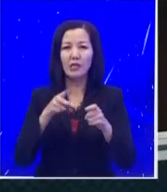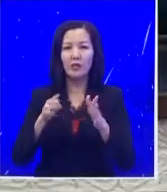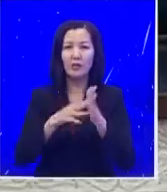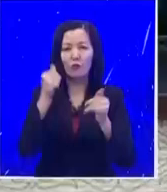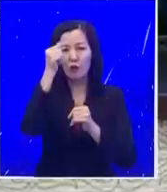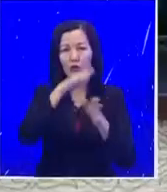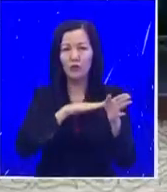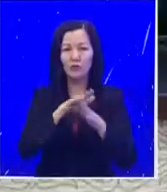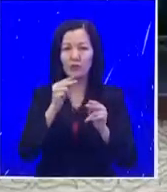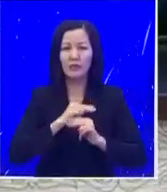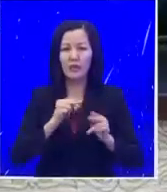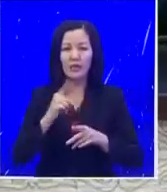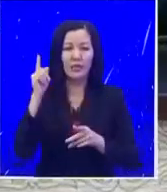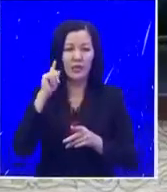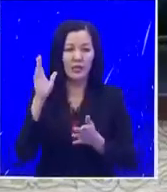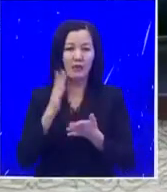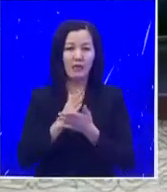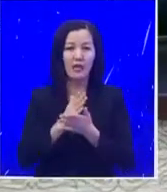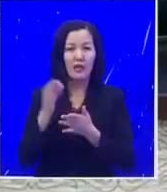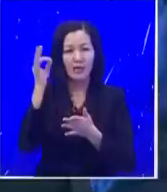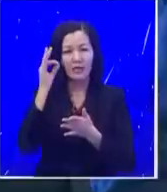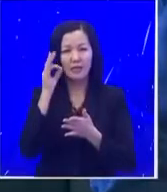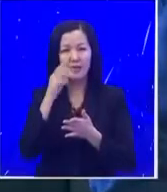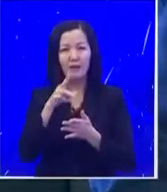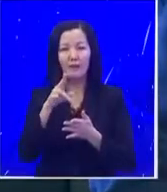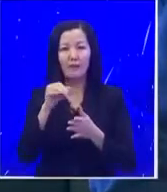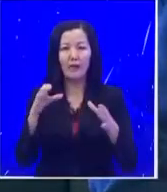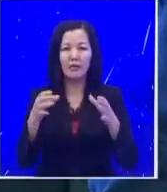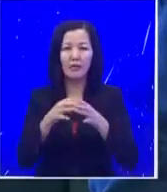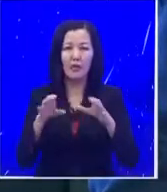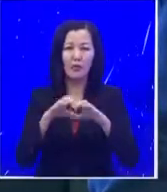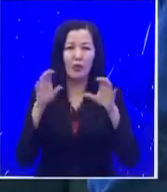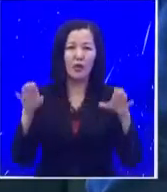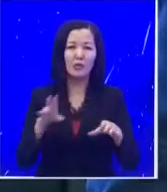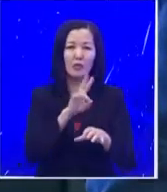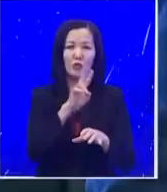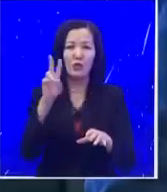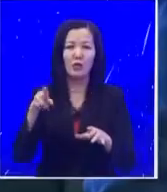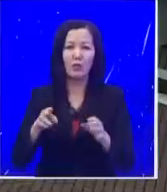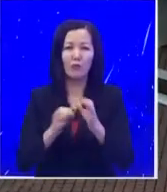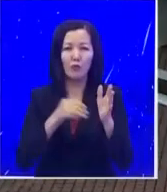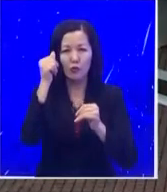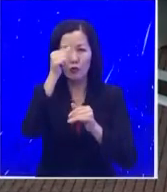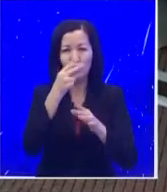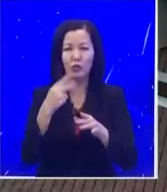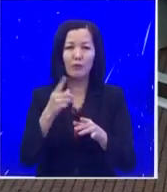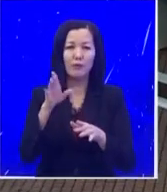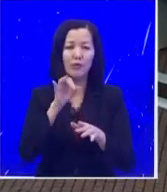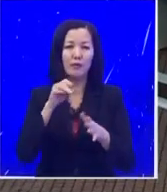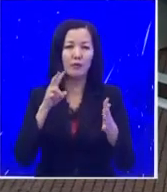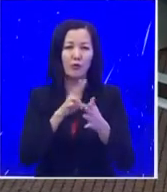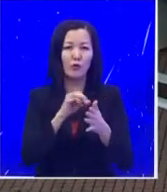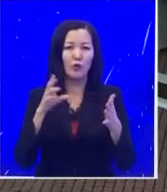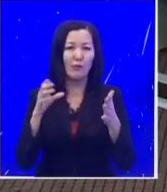2019 жыл атқарған жұмыстары тыңдалды. Естеріңізге сала кетейік, партия төрағасы Нұрсұлтан Назарбаев 2019 жылдың 21